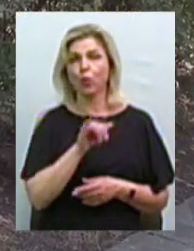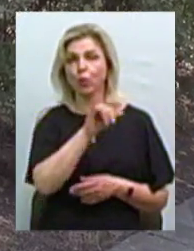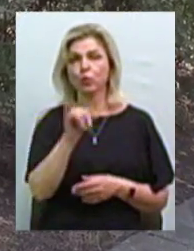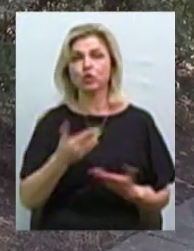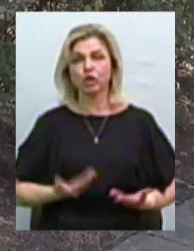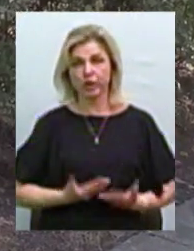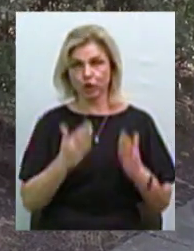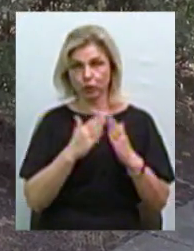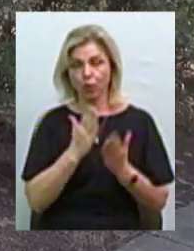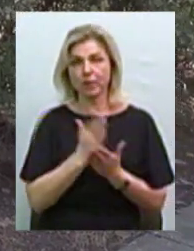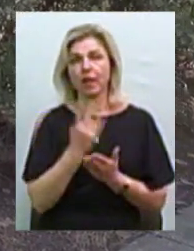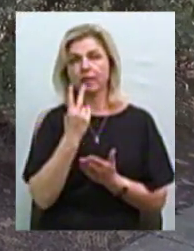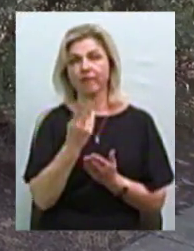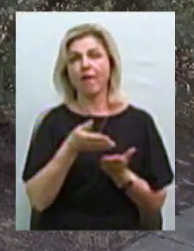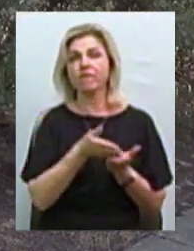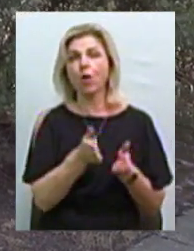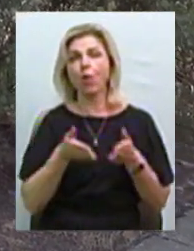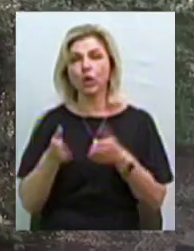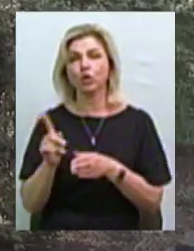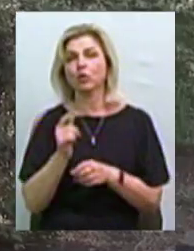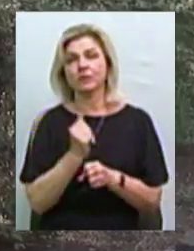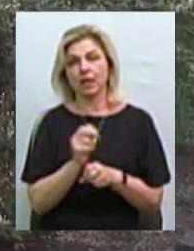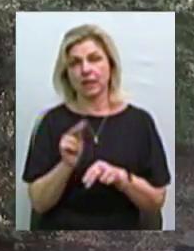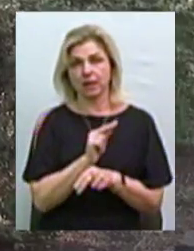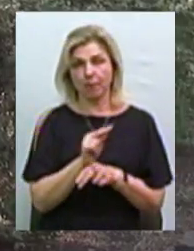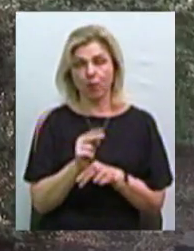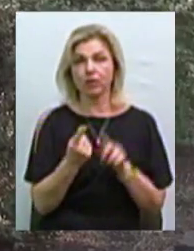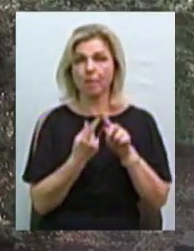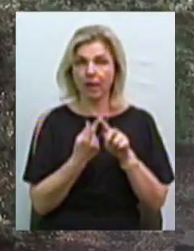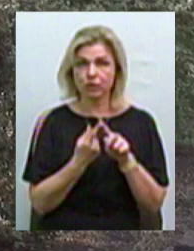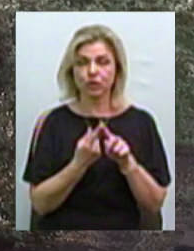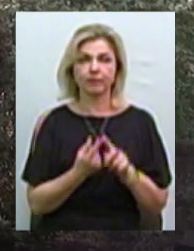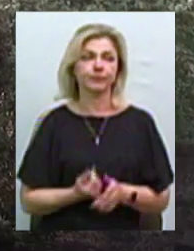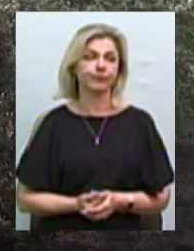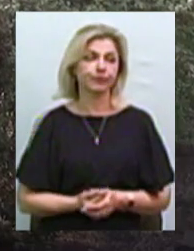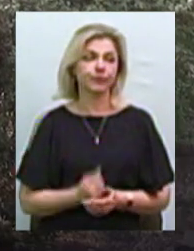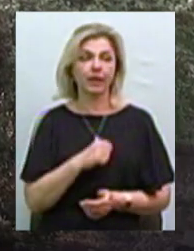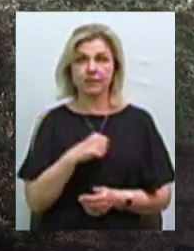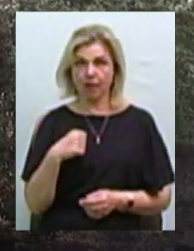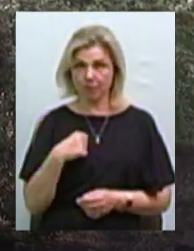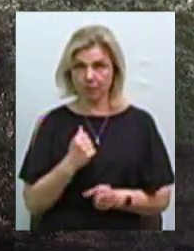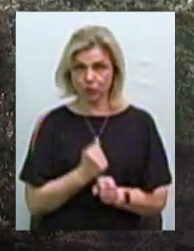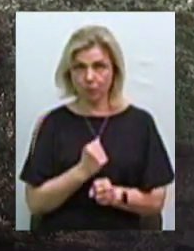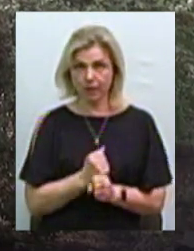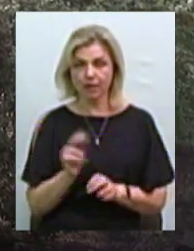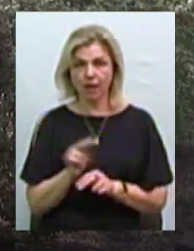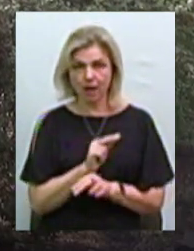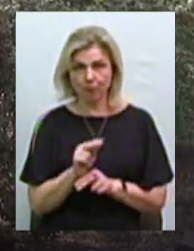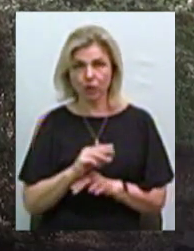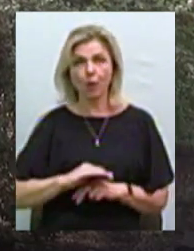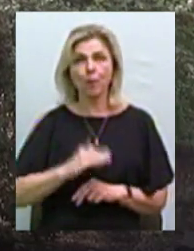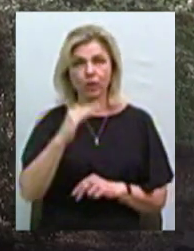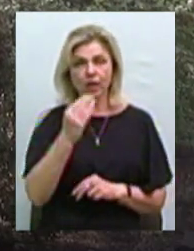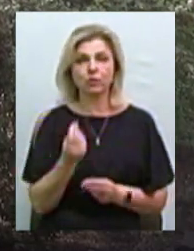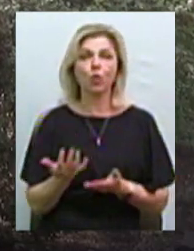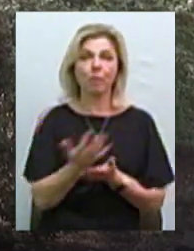будинку є два способи, щоб зробити ремонт у під'їзді. Перше, це самим зробити ремонт під'їзду,